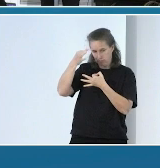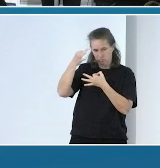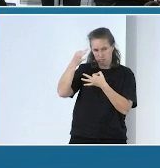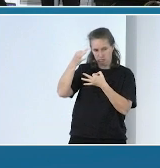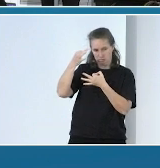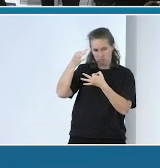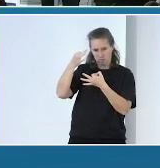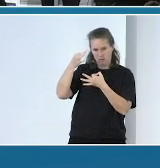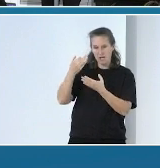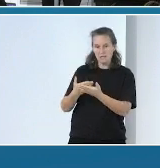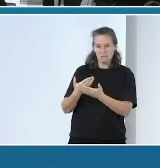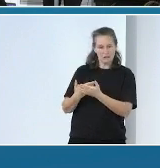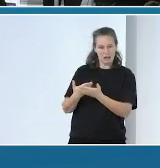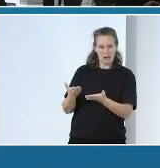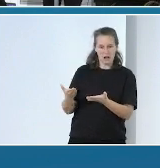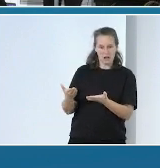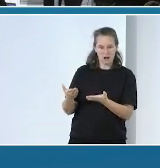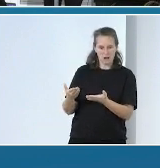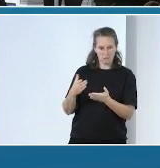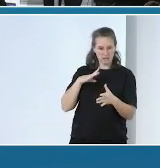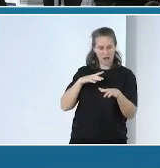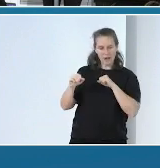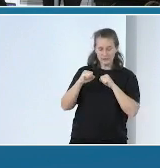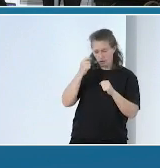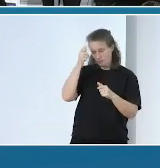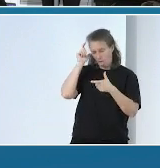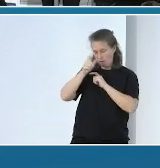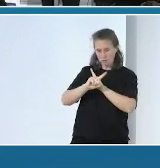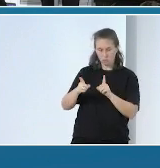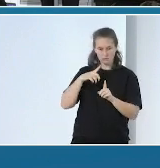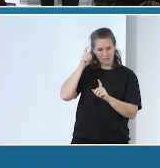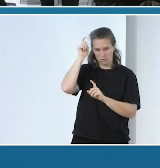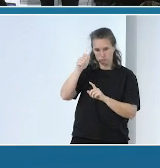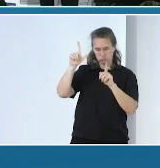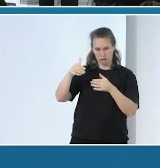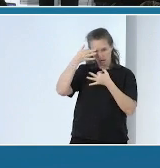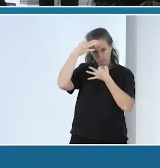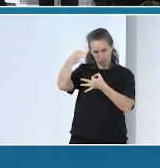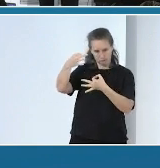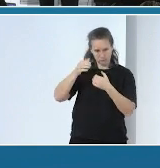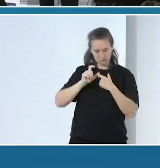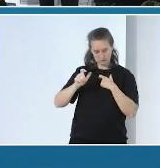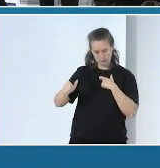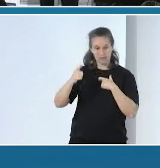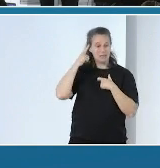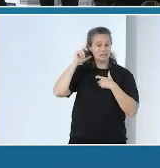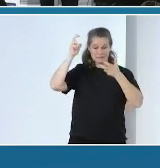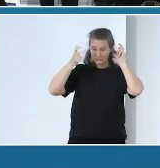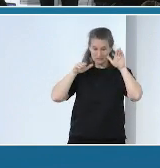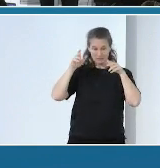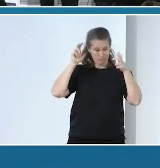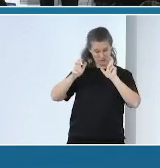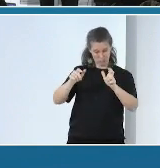précis pour pas agir dans l'incohérence. Donc, et c'est le système vestibulaire qui permet